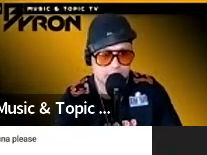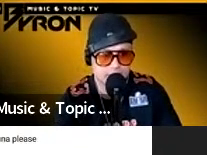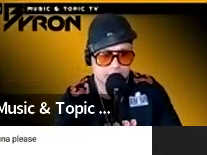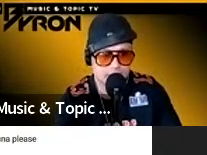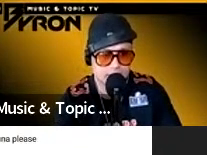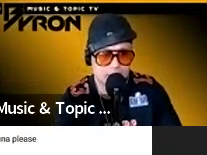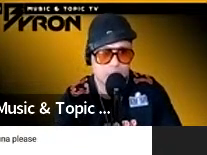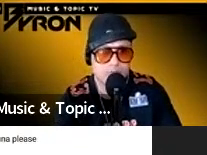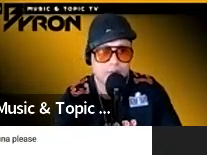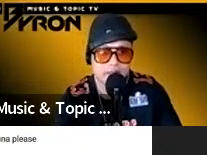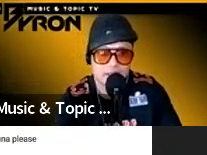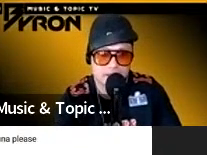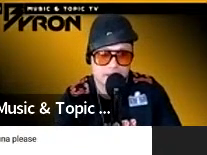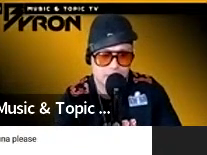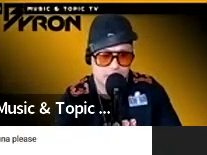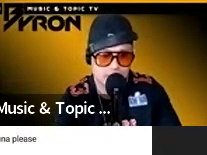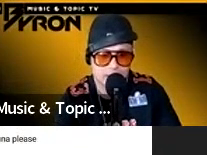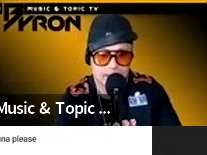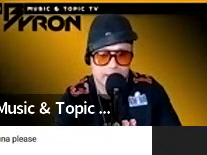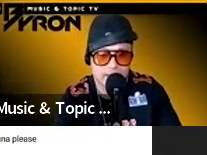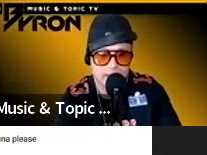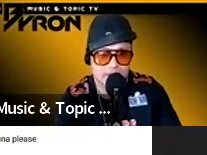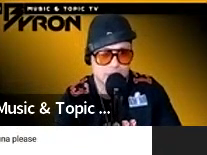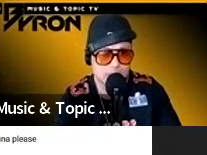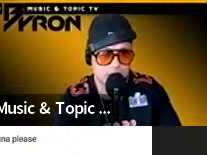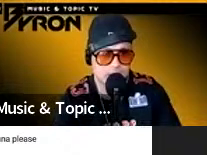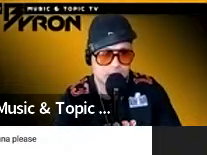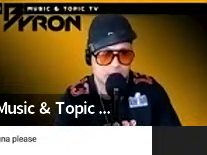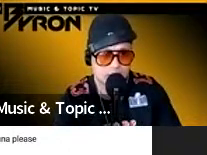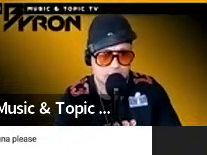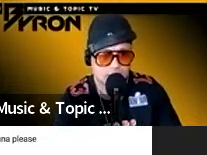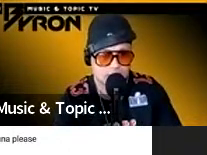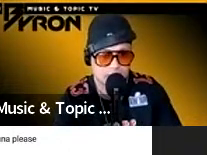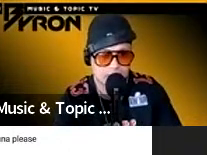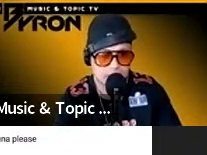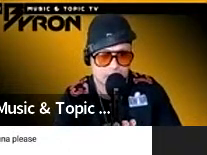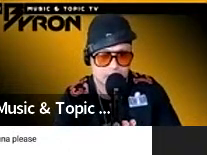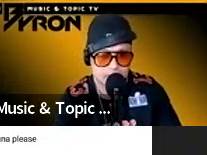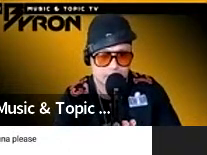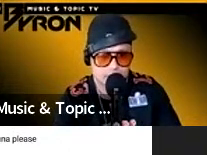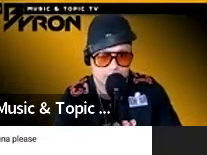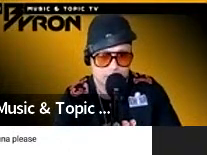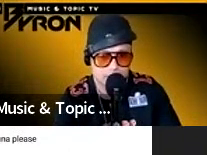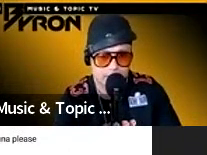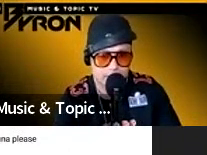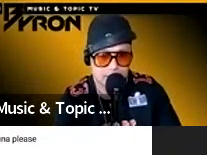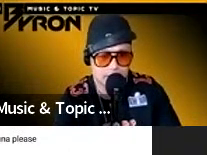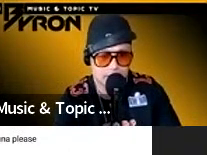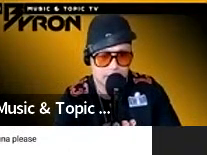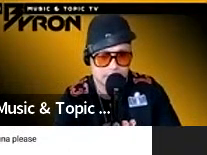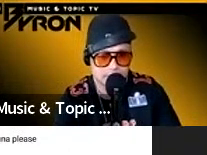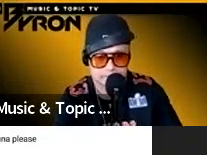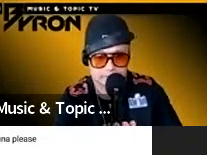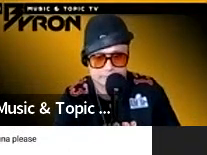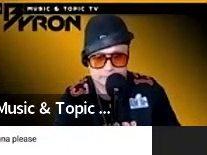Kinonfirm din yan kanina. Confirm na yan ng DOJ. Talagang inaresto na eh. Diba? Play natin